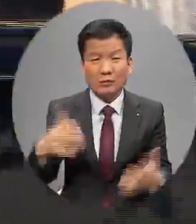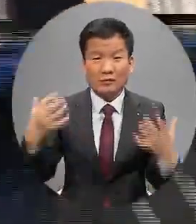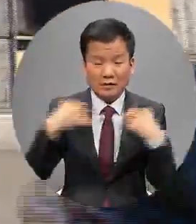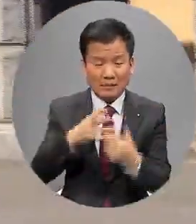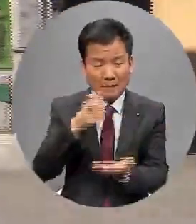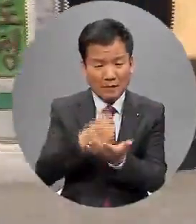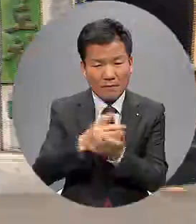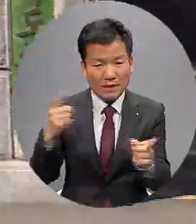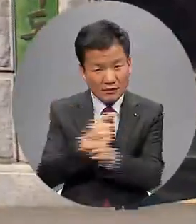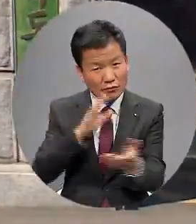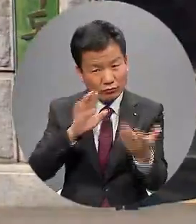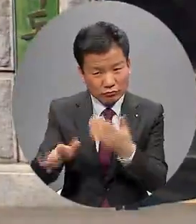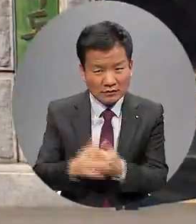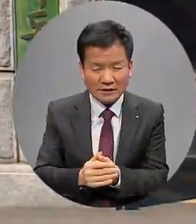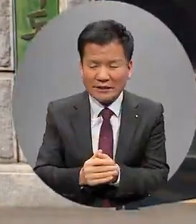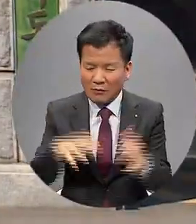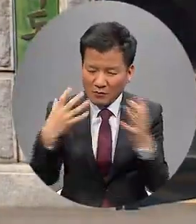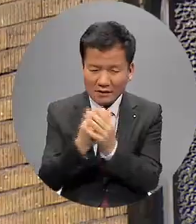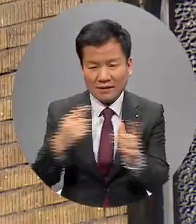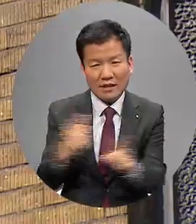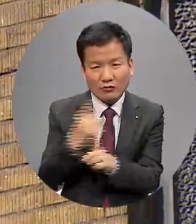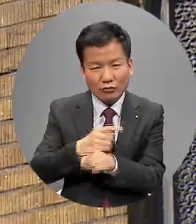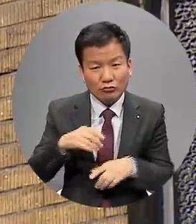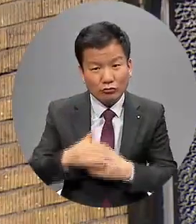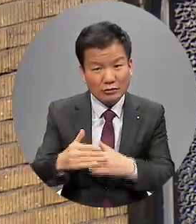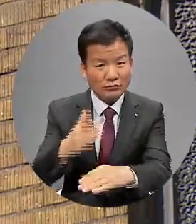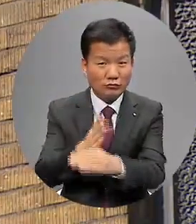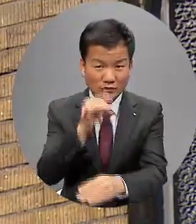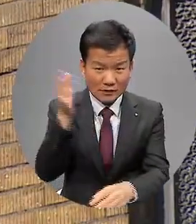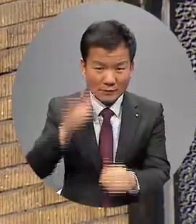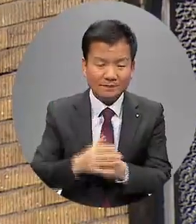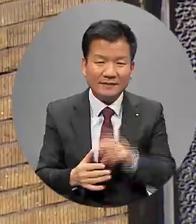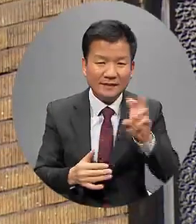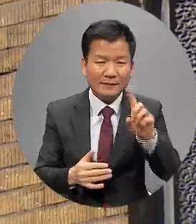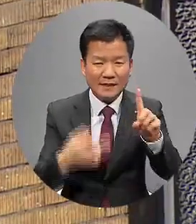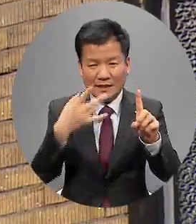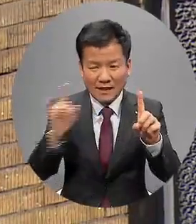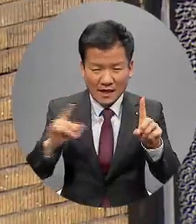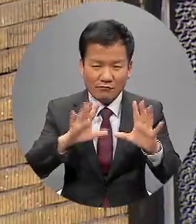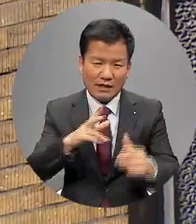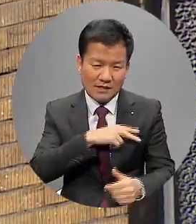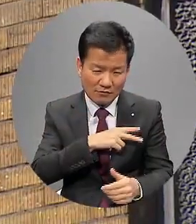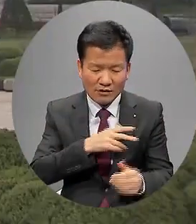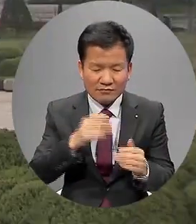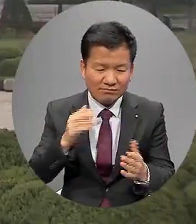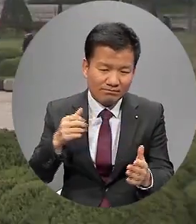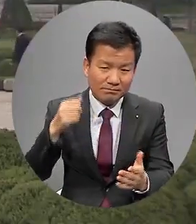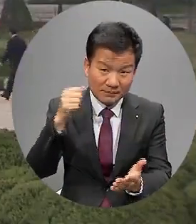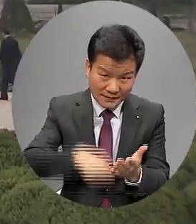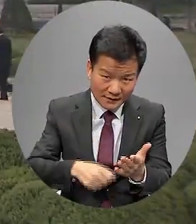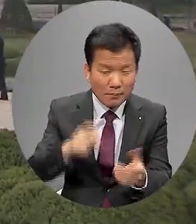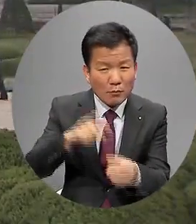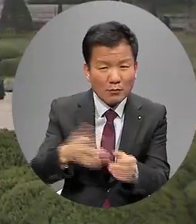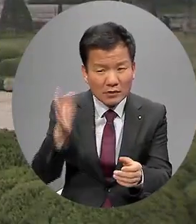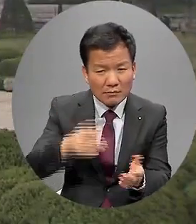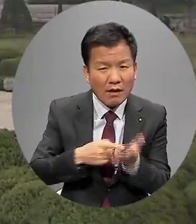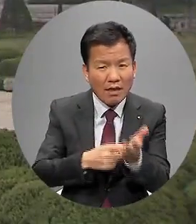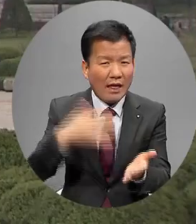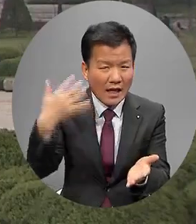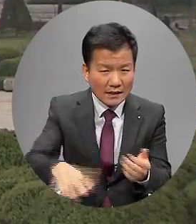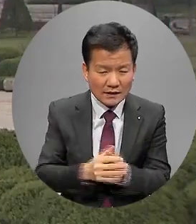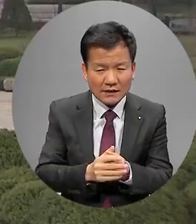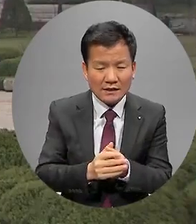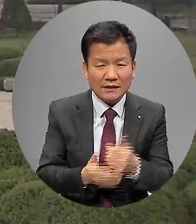법제정 직후부터 전부 계정을 추진했는데 21대국회 임기를 목표로 잡았다가 법안 발휘도 못한 채